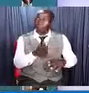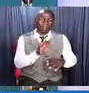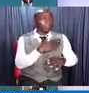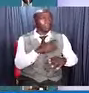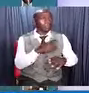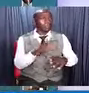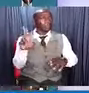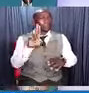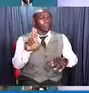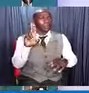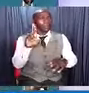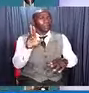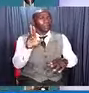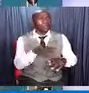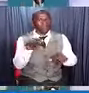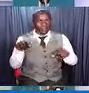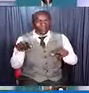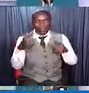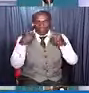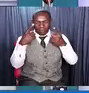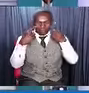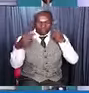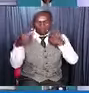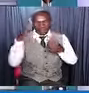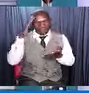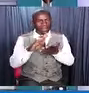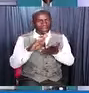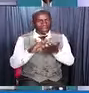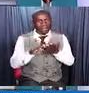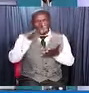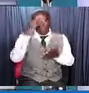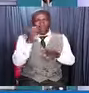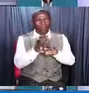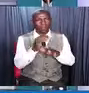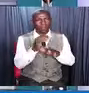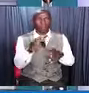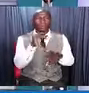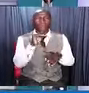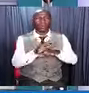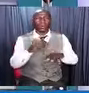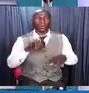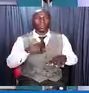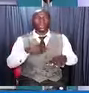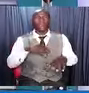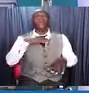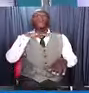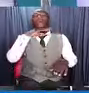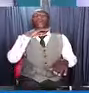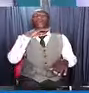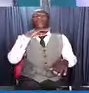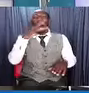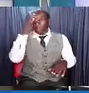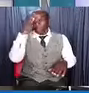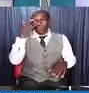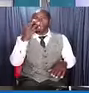is power. Huku machozi yanatoka. While crying. Nikiamini Mungu wa hakuniita. And believing that God didn't call me. Nifena magonjo ya lana. To